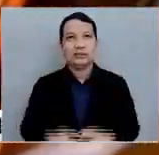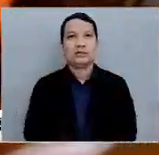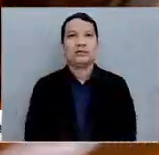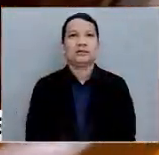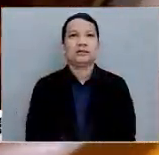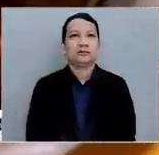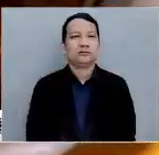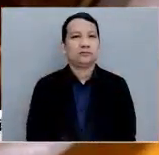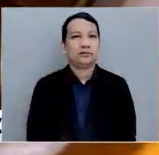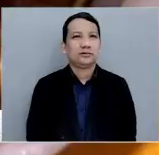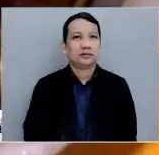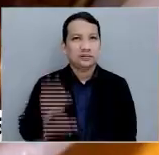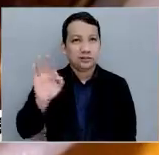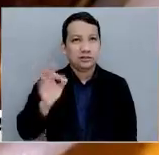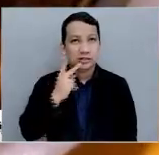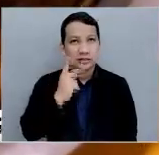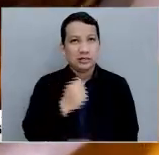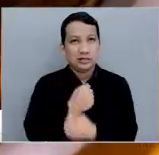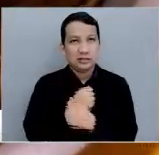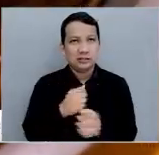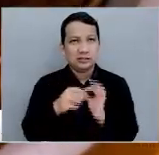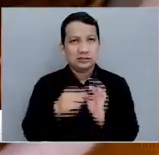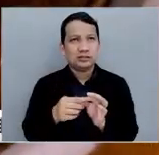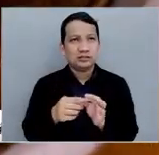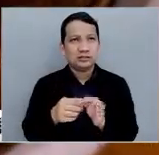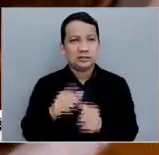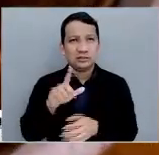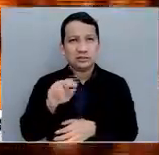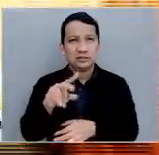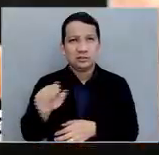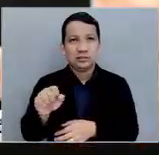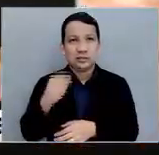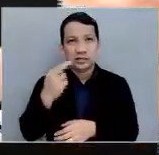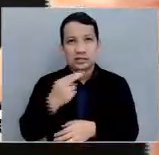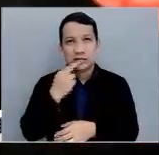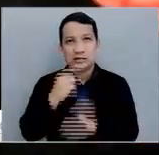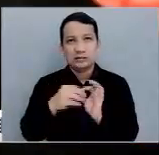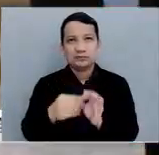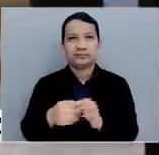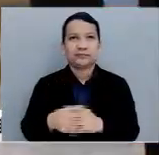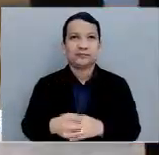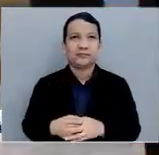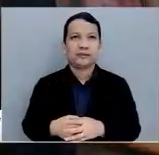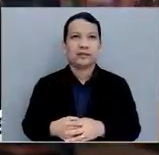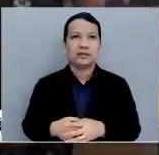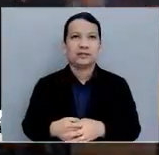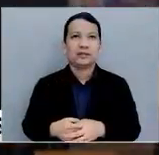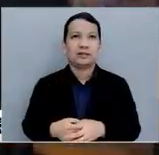Jack, swak sa mga seafood lover ang mga unlimited seafood restaurant.